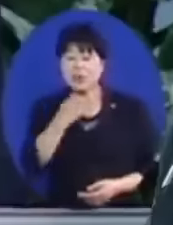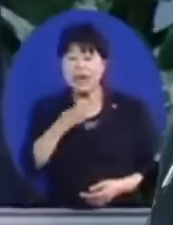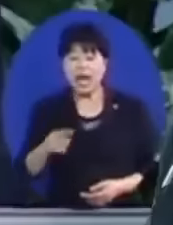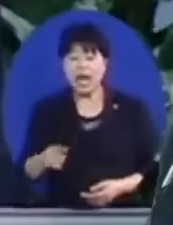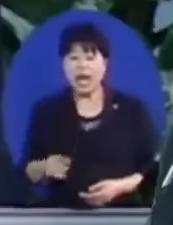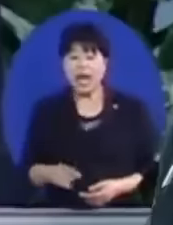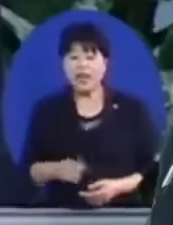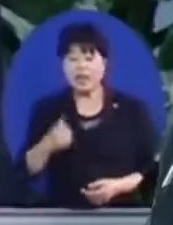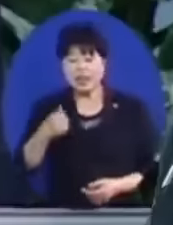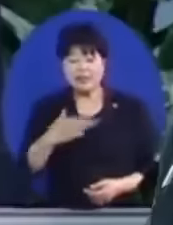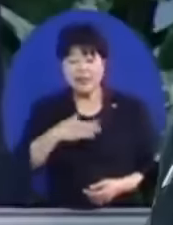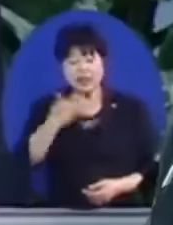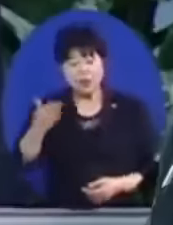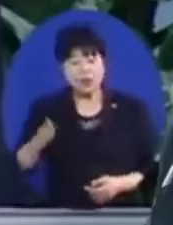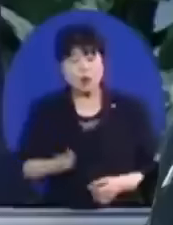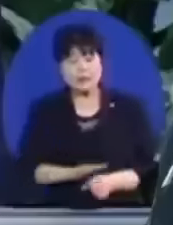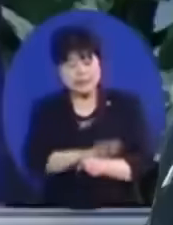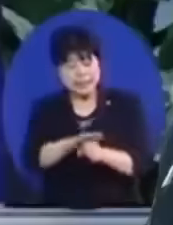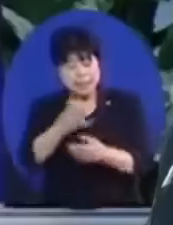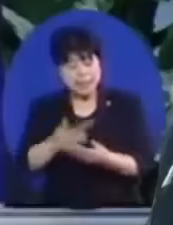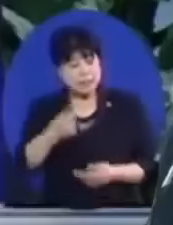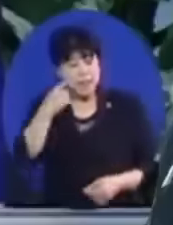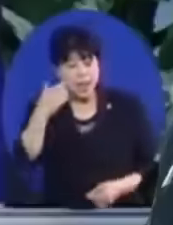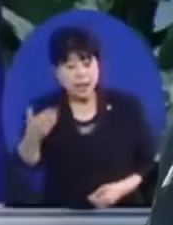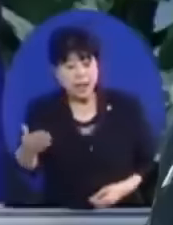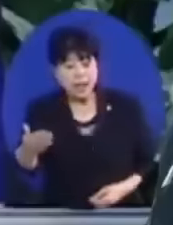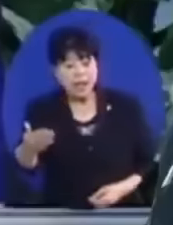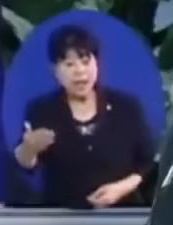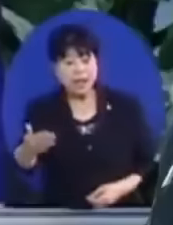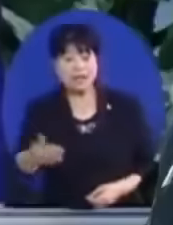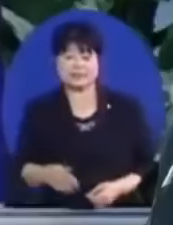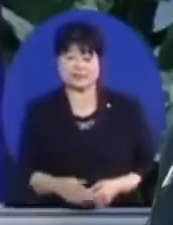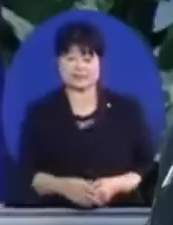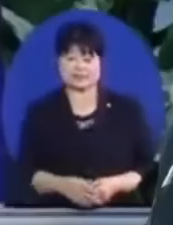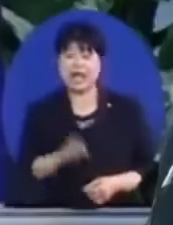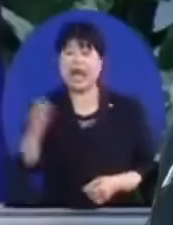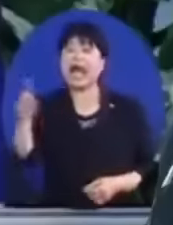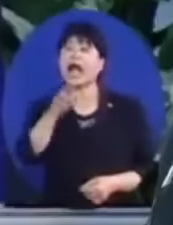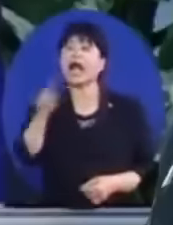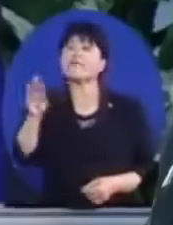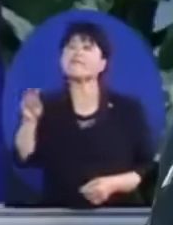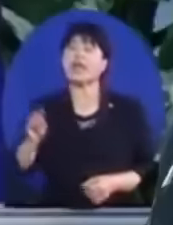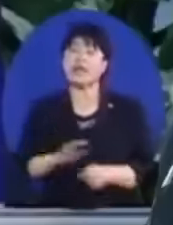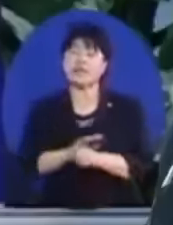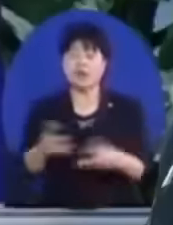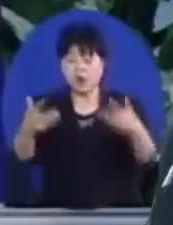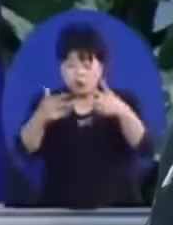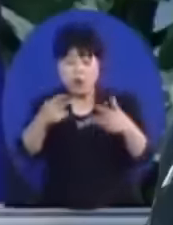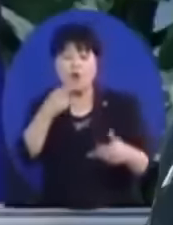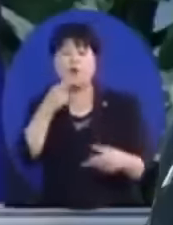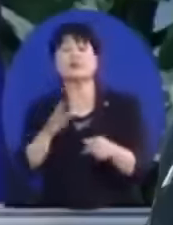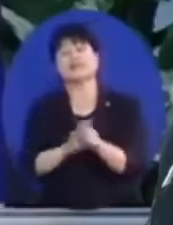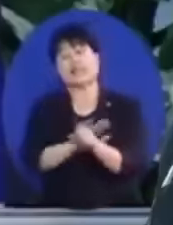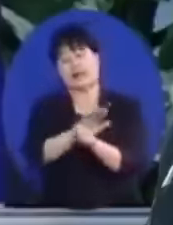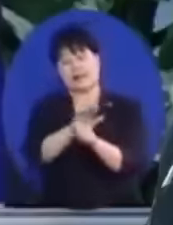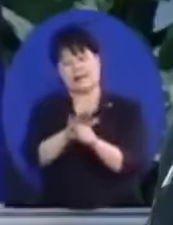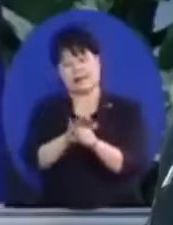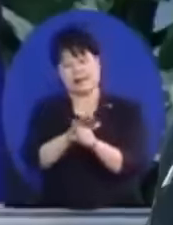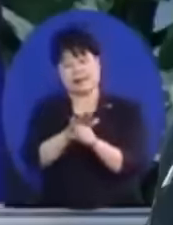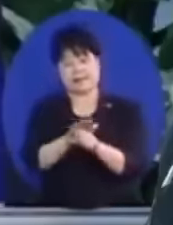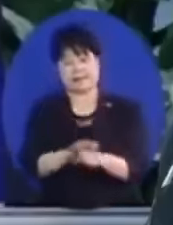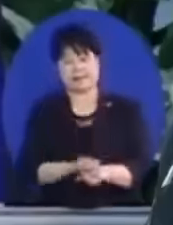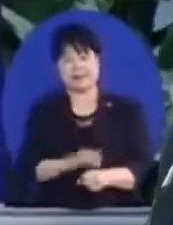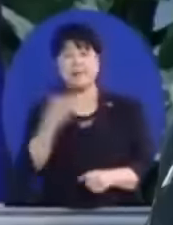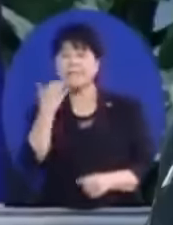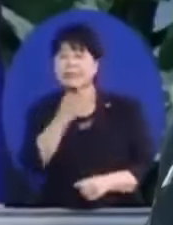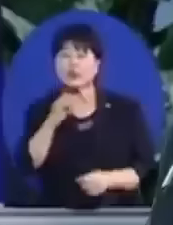이 사람들보다 더 사랑하느냐? 그때 사용한 사랑이 아가페입니다. 무조건 사랑하는 사랑인 것입니다. 그럴